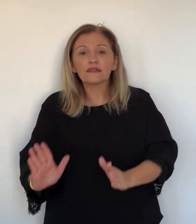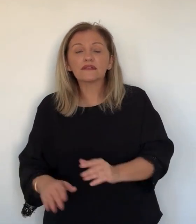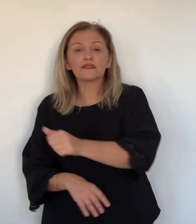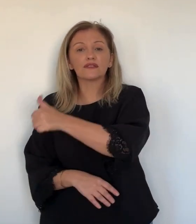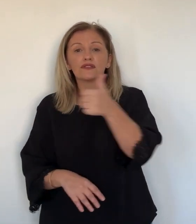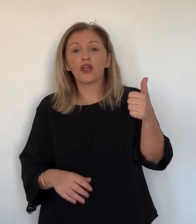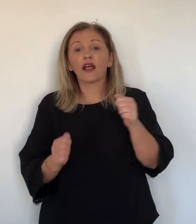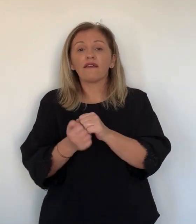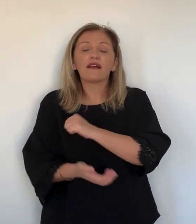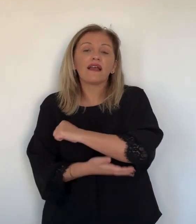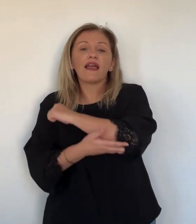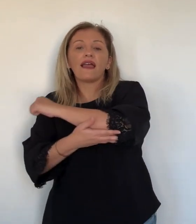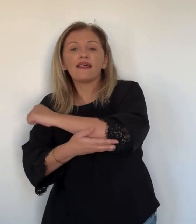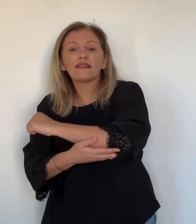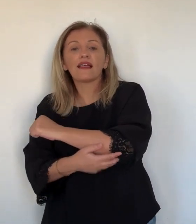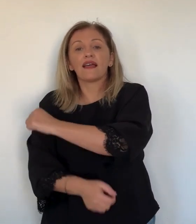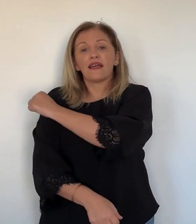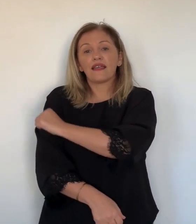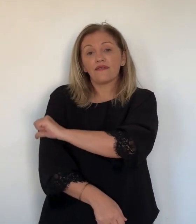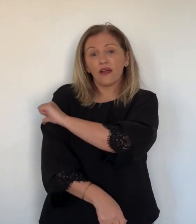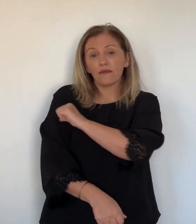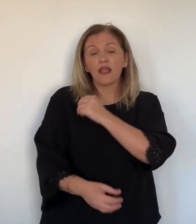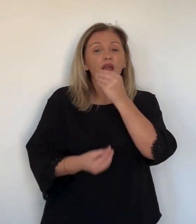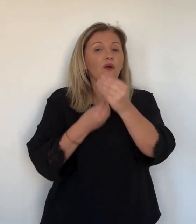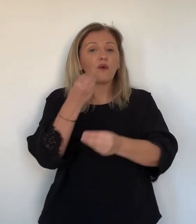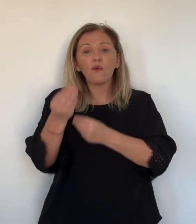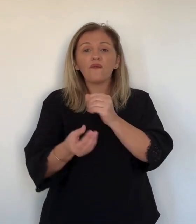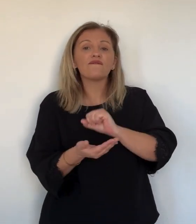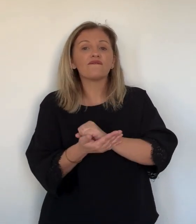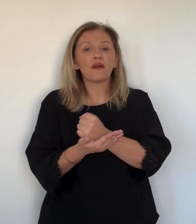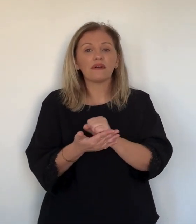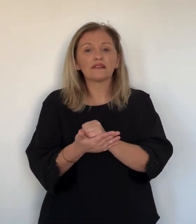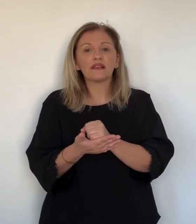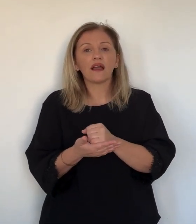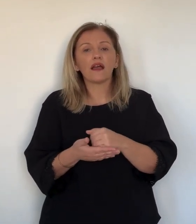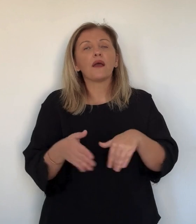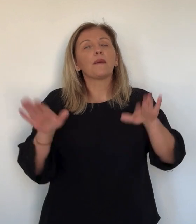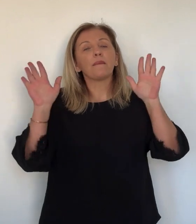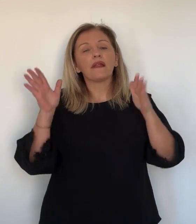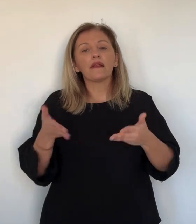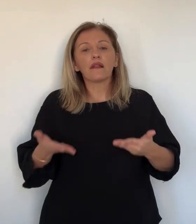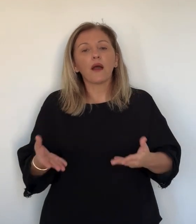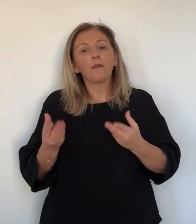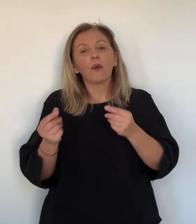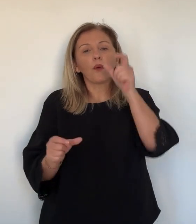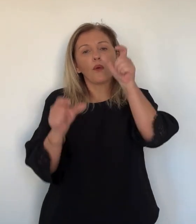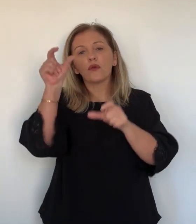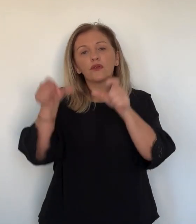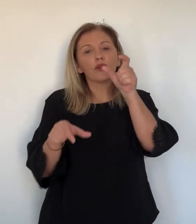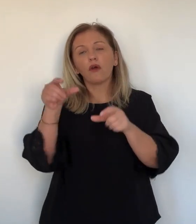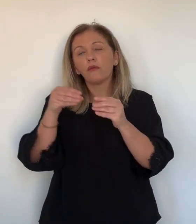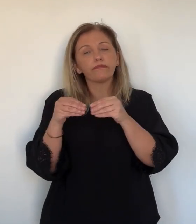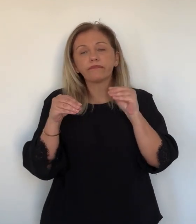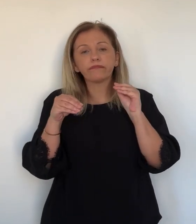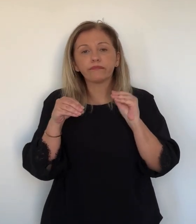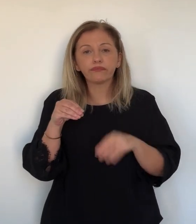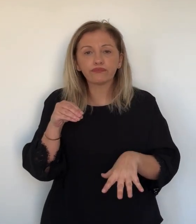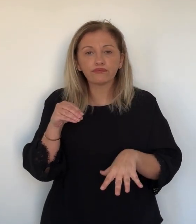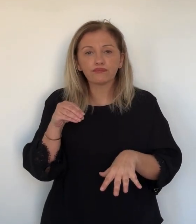ça à la main du patient avec l'aide des infirmiers libéraux et des pharmaciens,